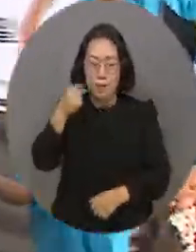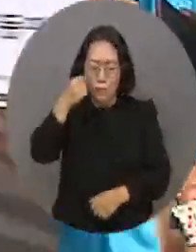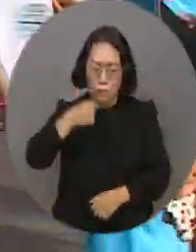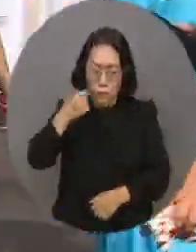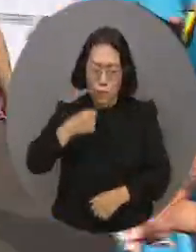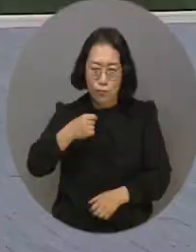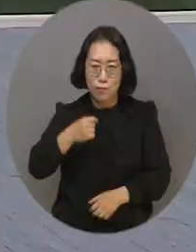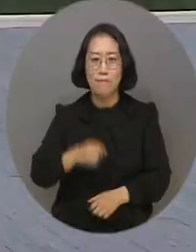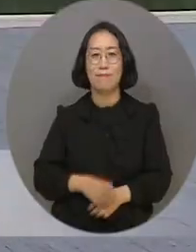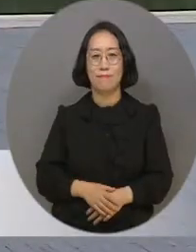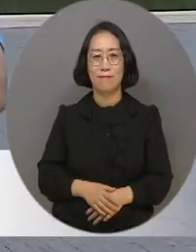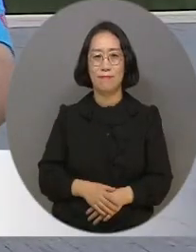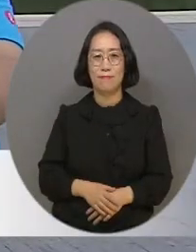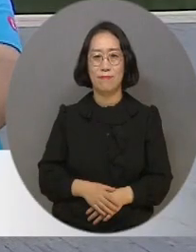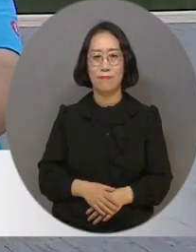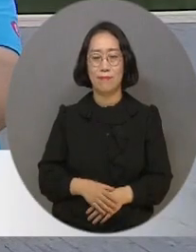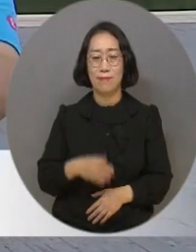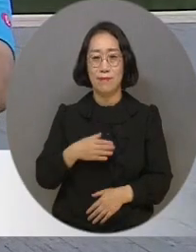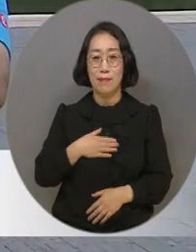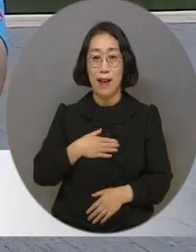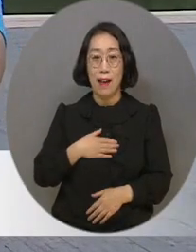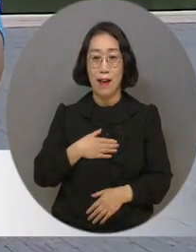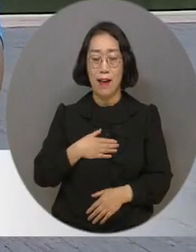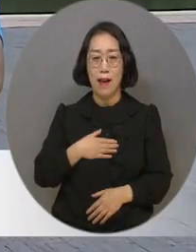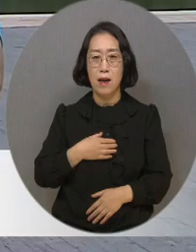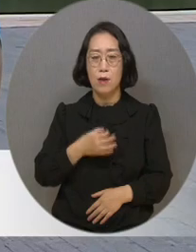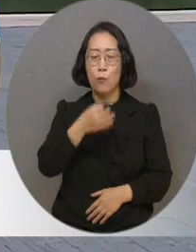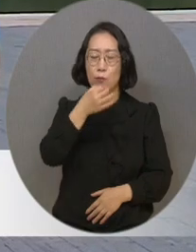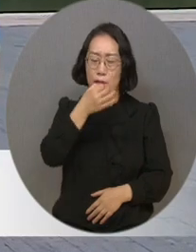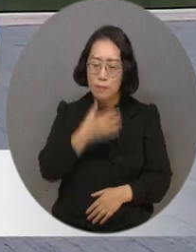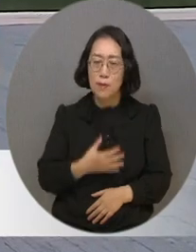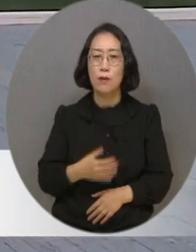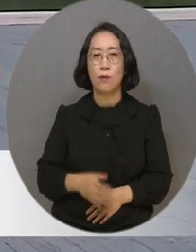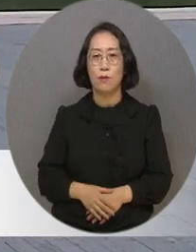흘렸습니다. 근데 제가 힘이 감당이 안 돼가지고 이제